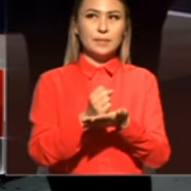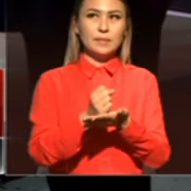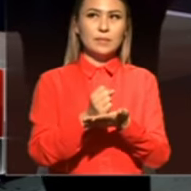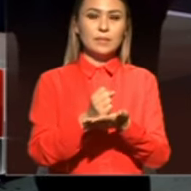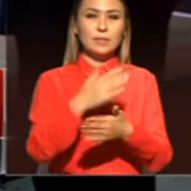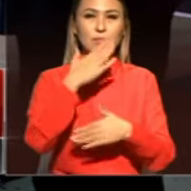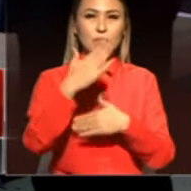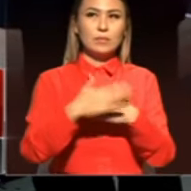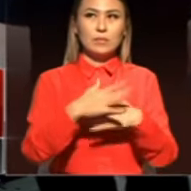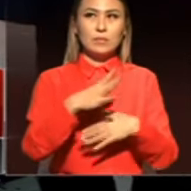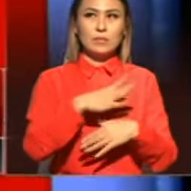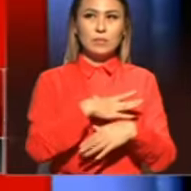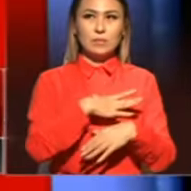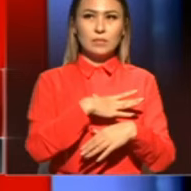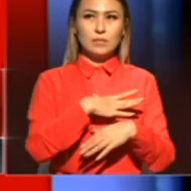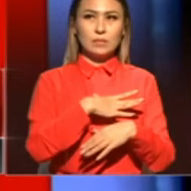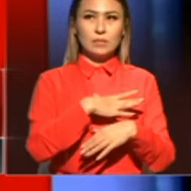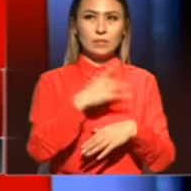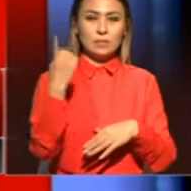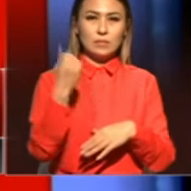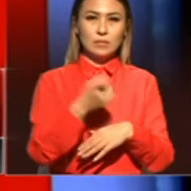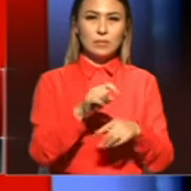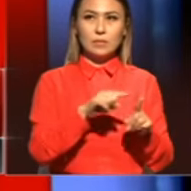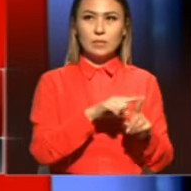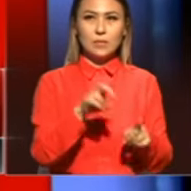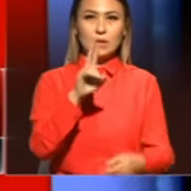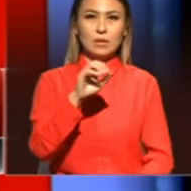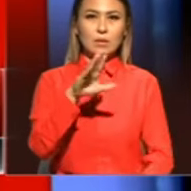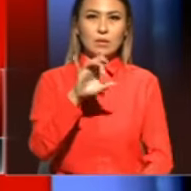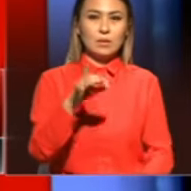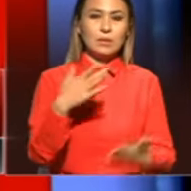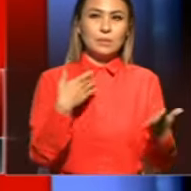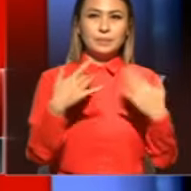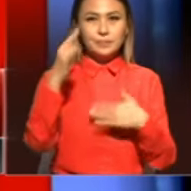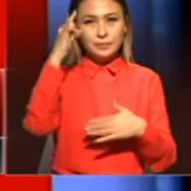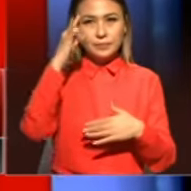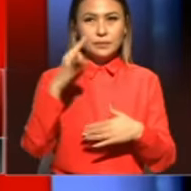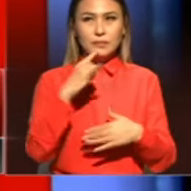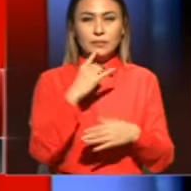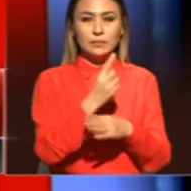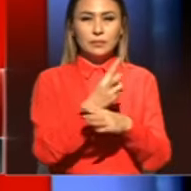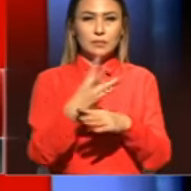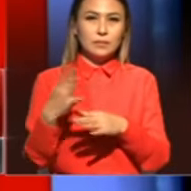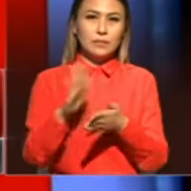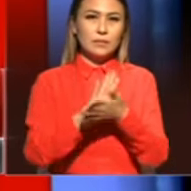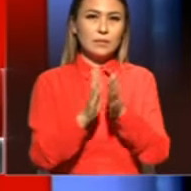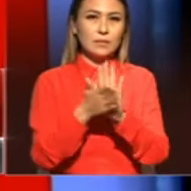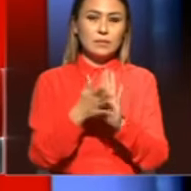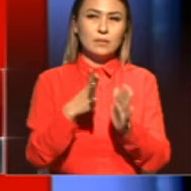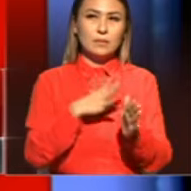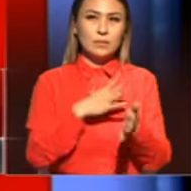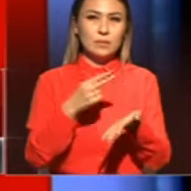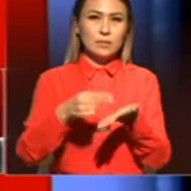ғана осы аптаның ішінде Катар мен арадағы Қазақстанның арасында бірнеше келісім шартты